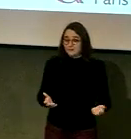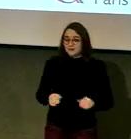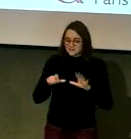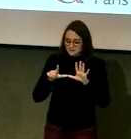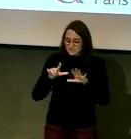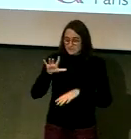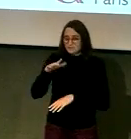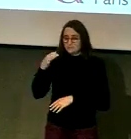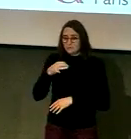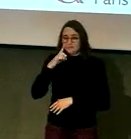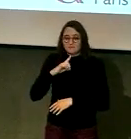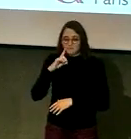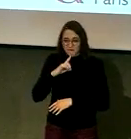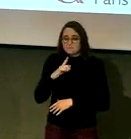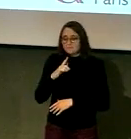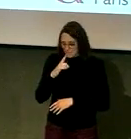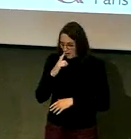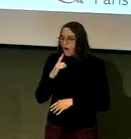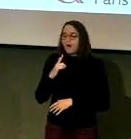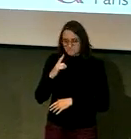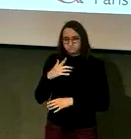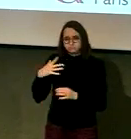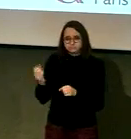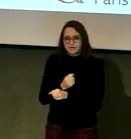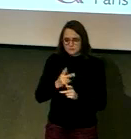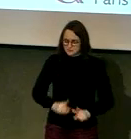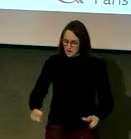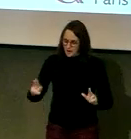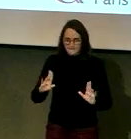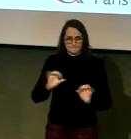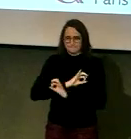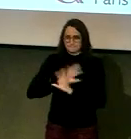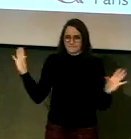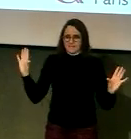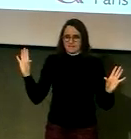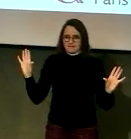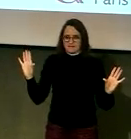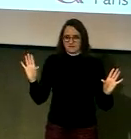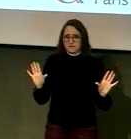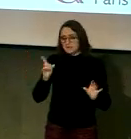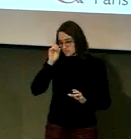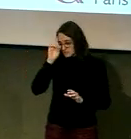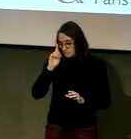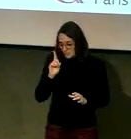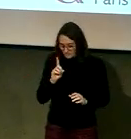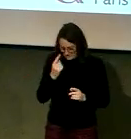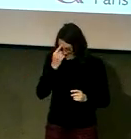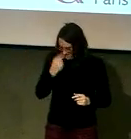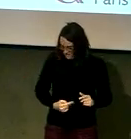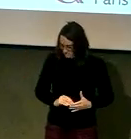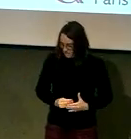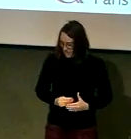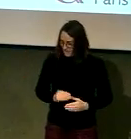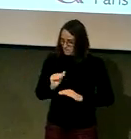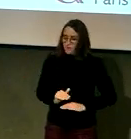75% des femmes, elles arrivent quand même à tenir l'abstinence parce que les facteurs de protection plus importants, c'est déjà les bébés. Donc, une